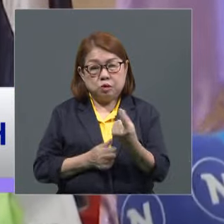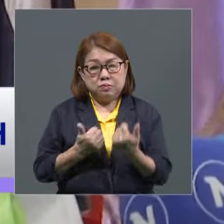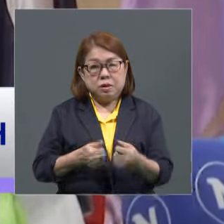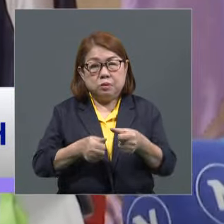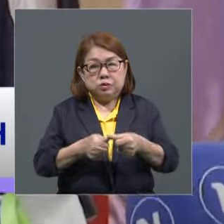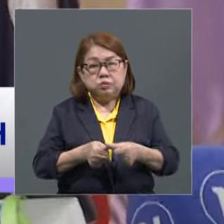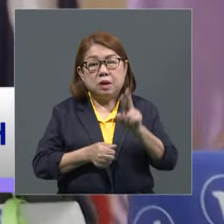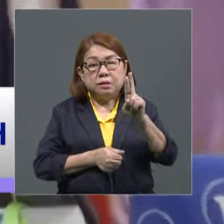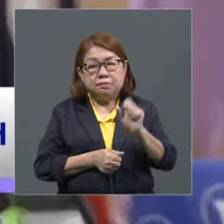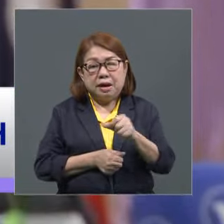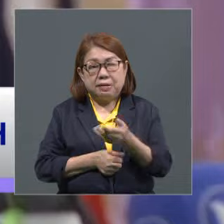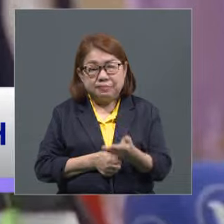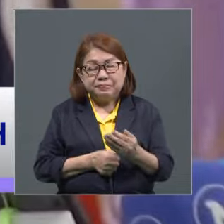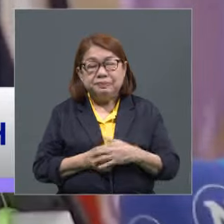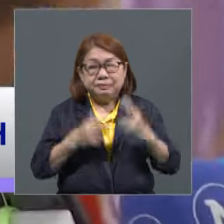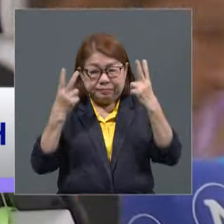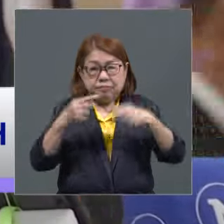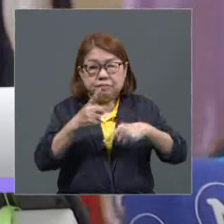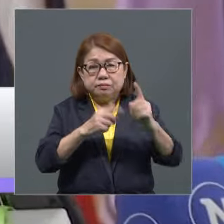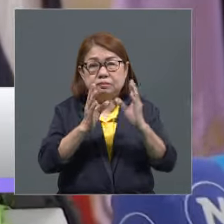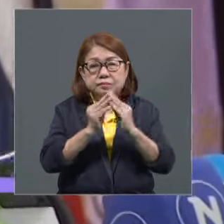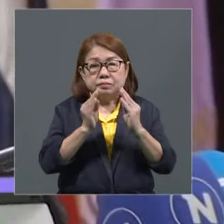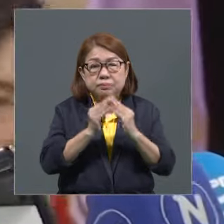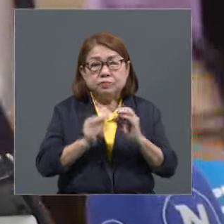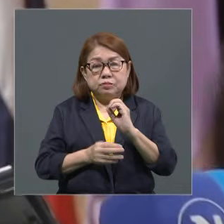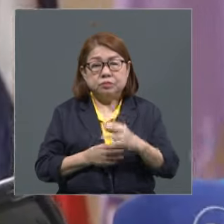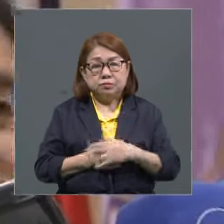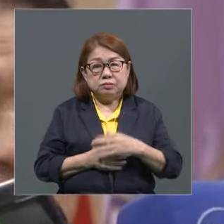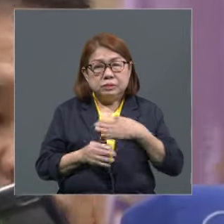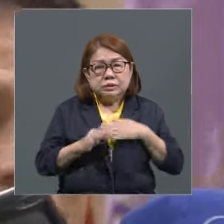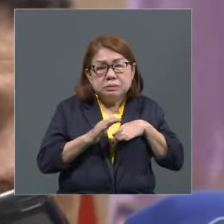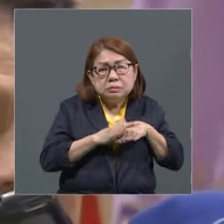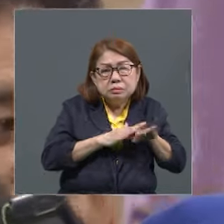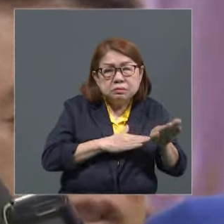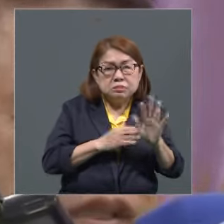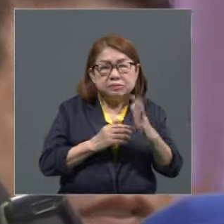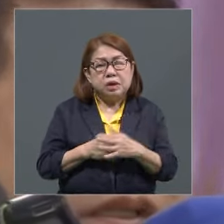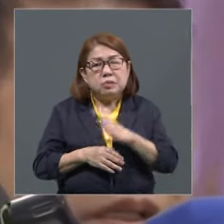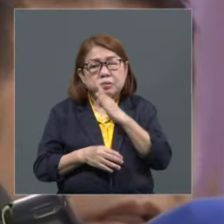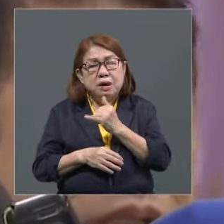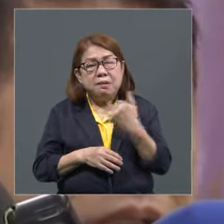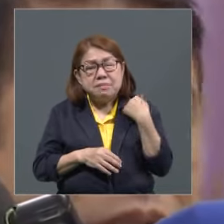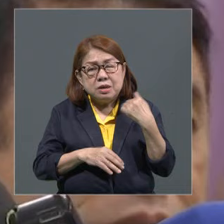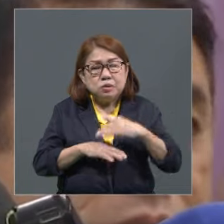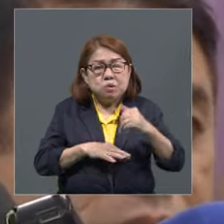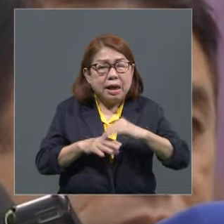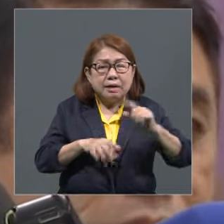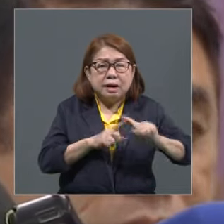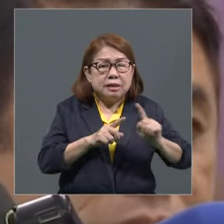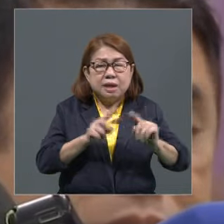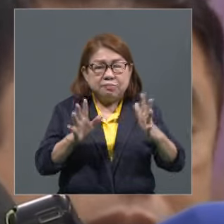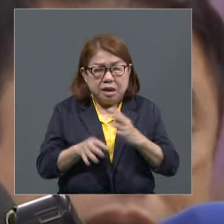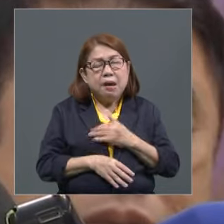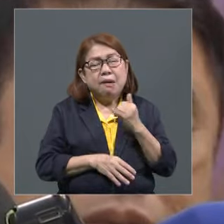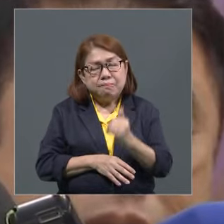ที่สภา ใช่นี่นายกรัฐมนตรีก็ไปนะคะท่านยืนยันว่าไม่ได้จงใจหลีกเลี่ยงคือถ้าไม่ได้ติดภารกิจอะไรเนี่ยก็จะมาตอบคำถ